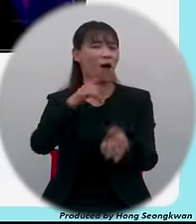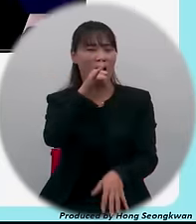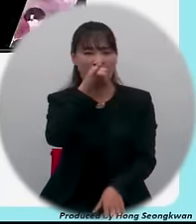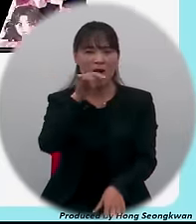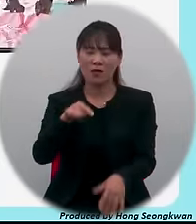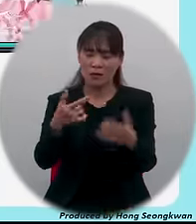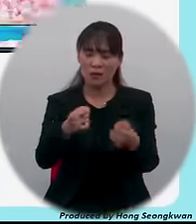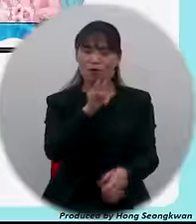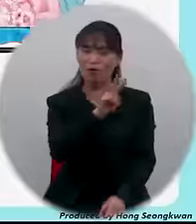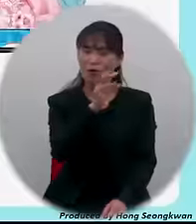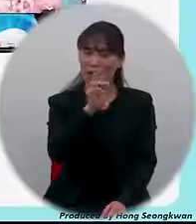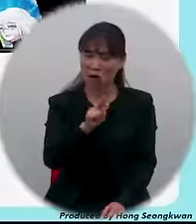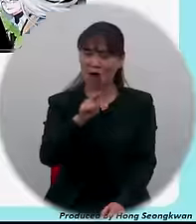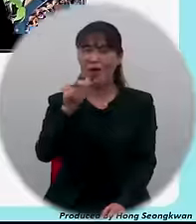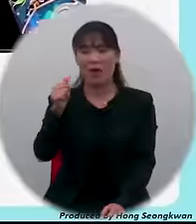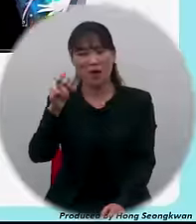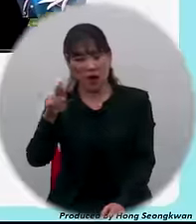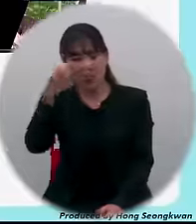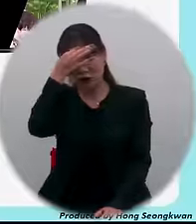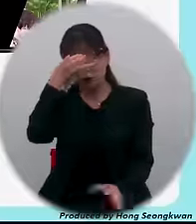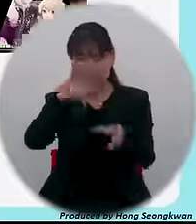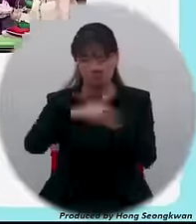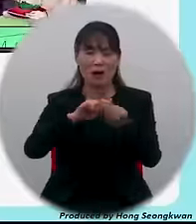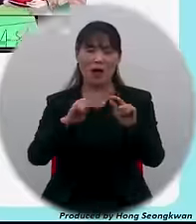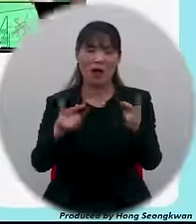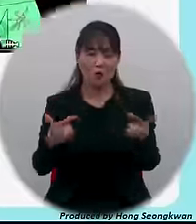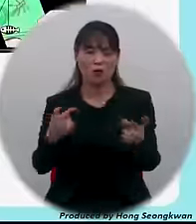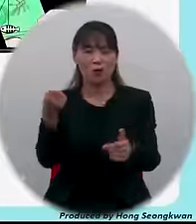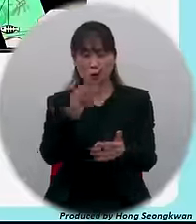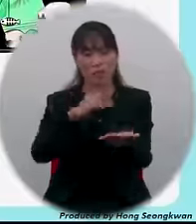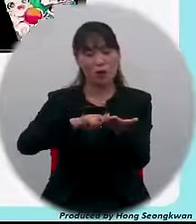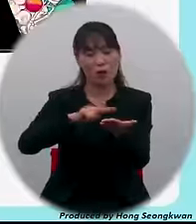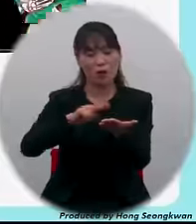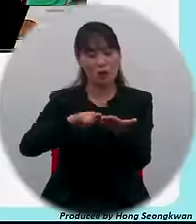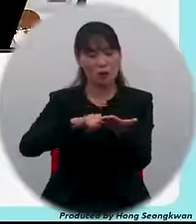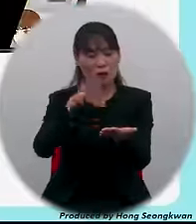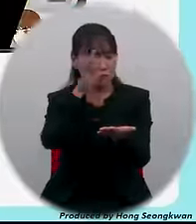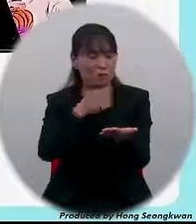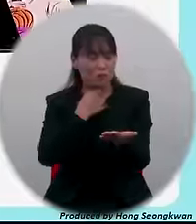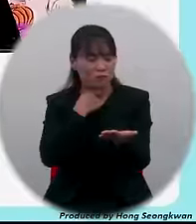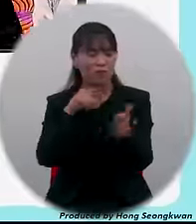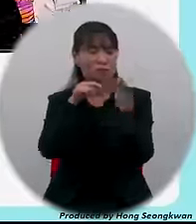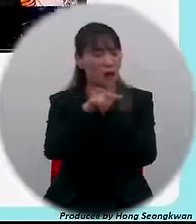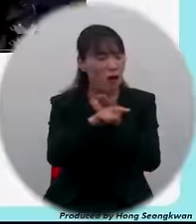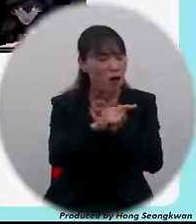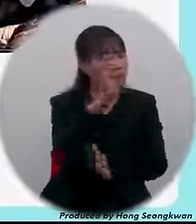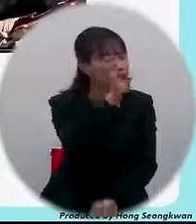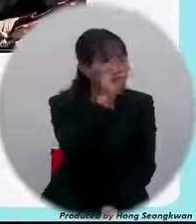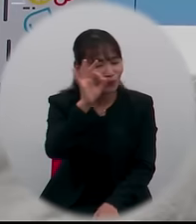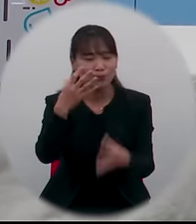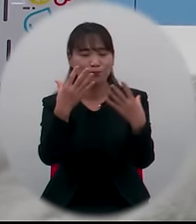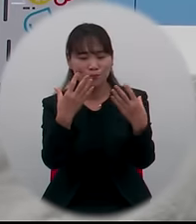다양한 vrar 기술들이 들어가 있거나 아니면 그 아이가 그 웹툰 사이트에 들어가서 어 뭐가 있나 살펴보고